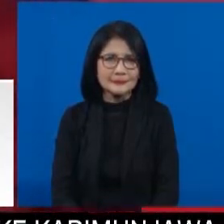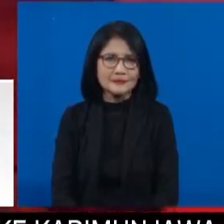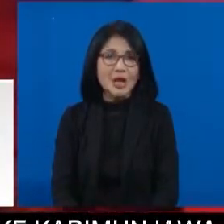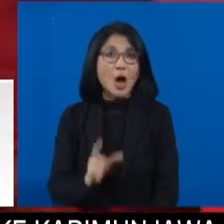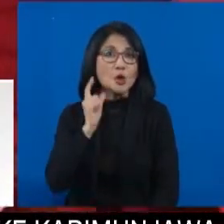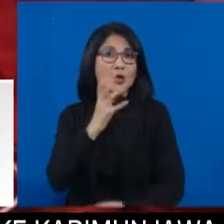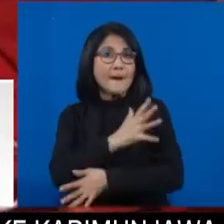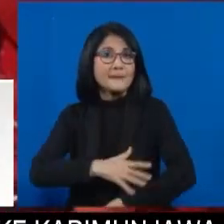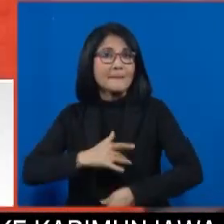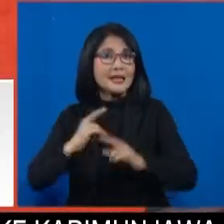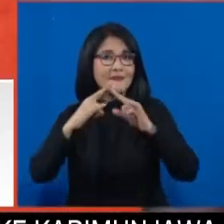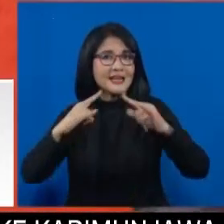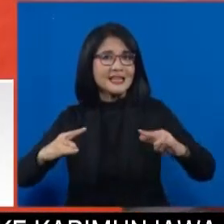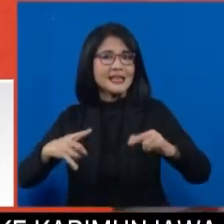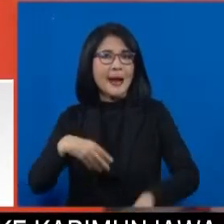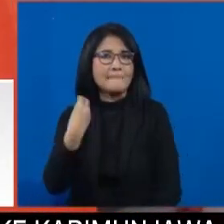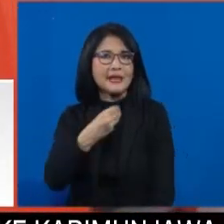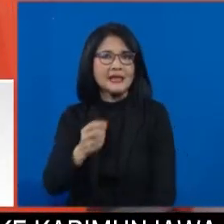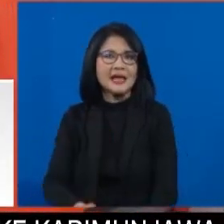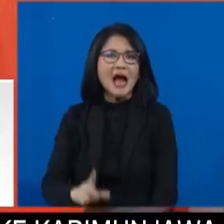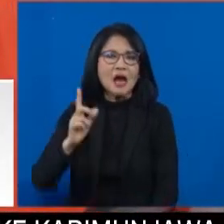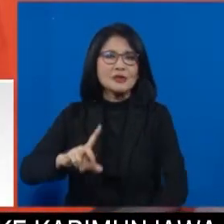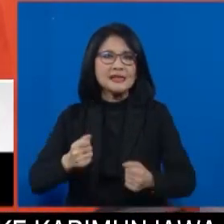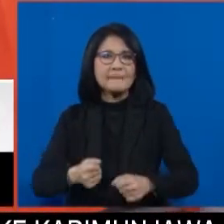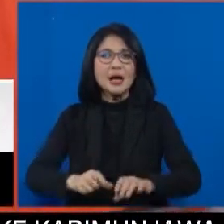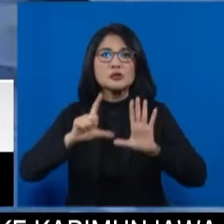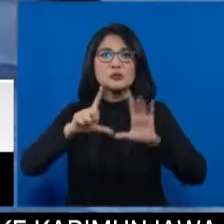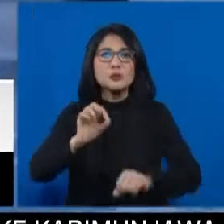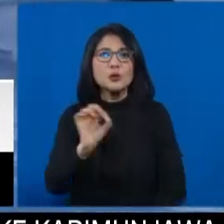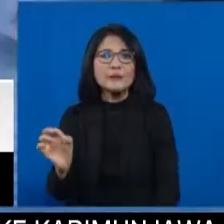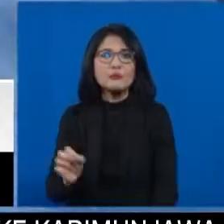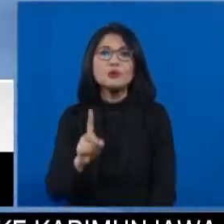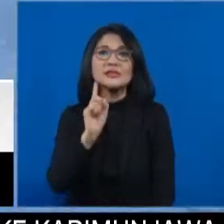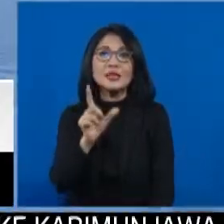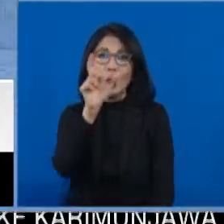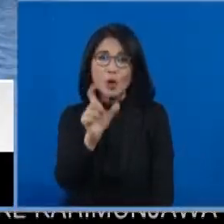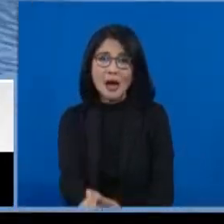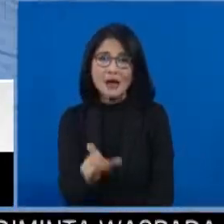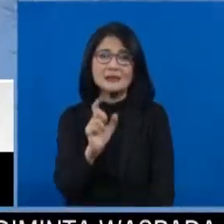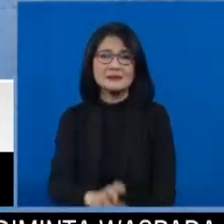Untuk menikmati wisata camping ini, wisatawan perlu menyiapkan biaya Rp70.000 per orang.